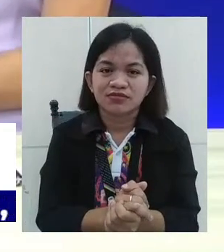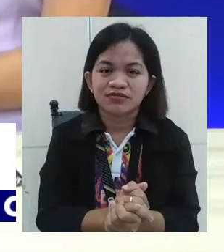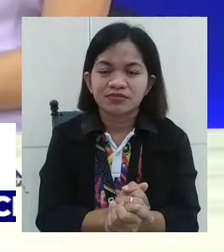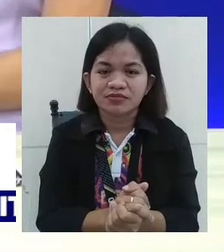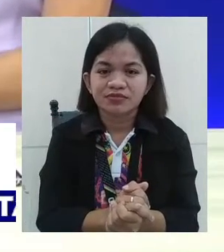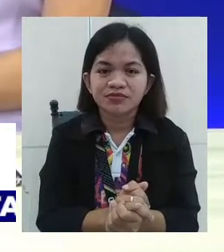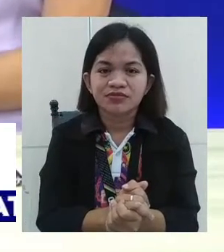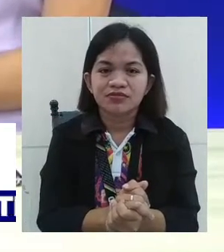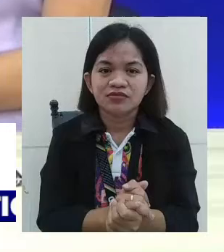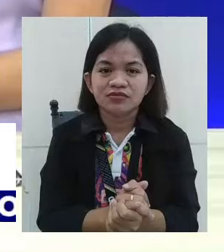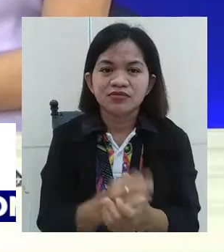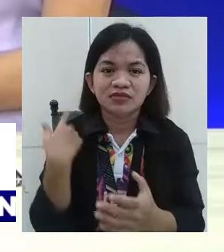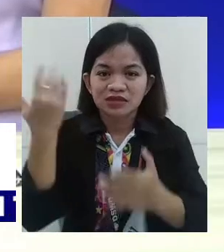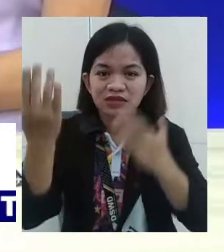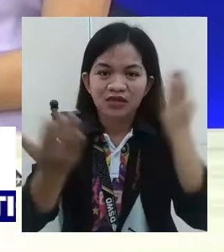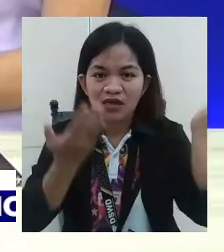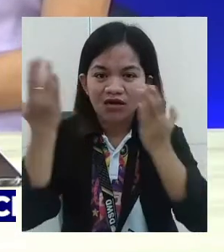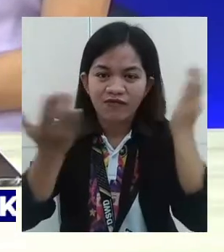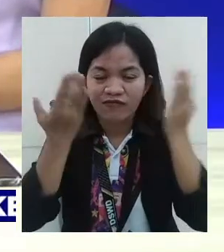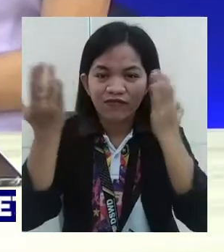service oriented